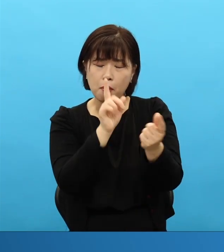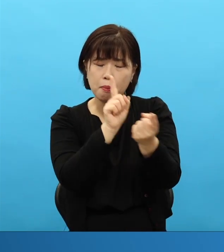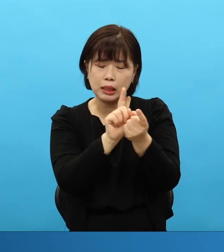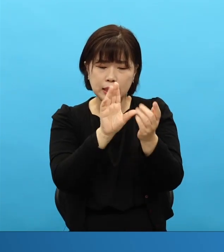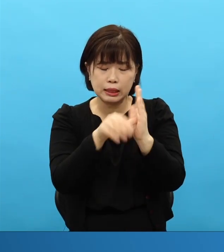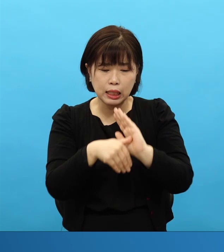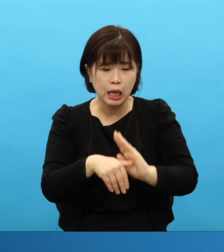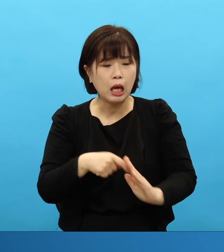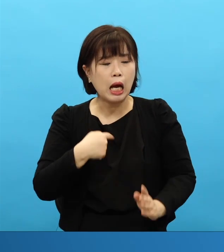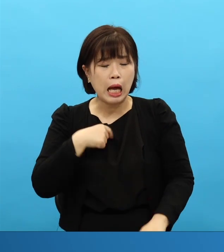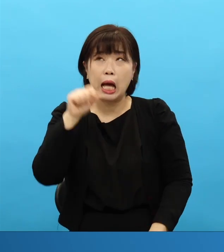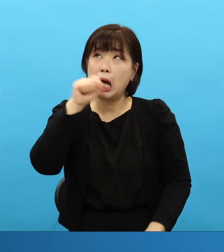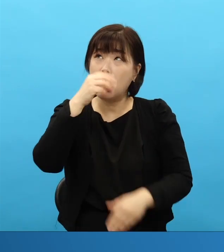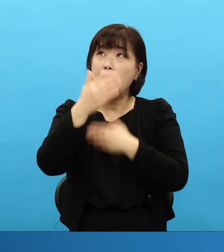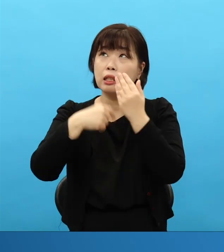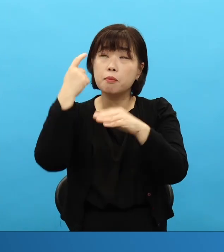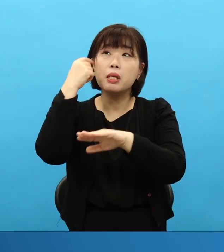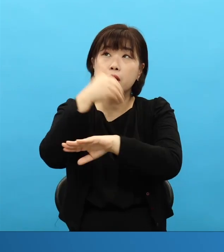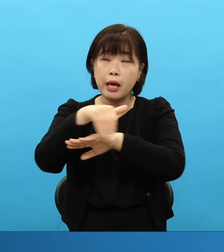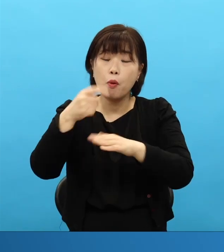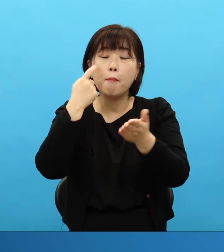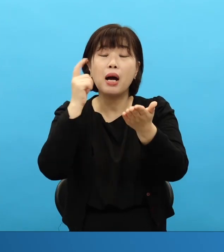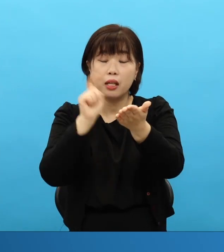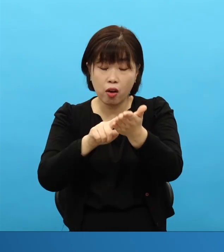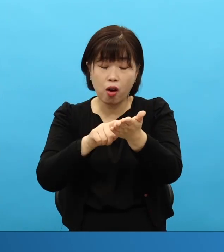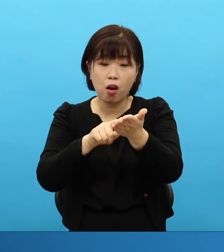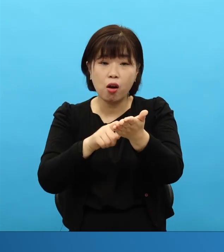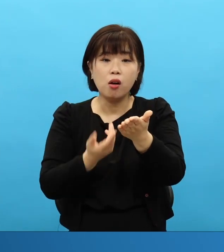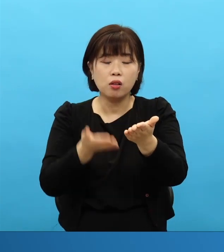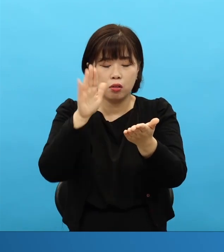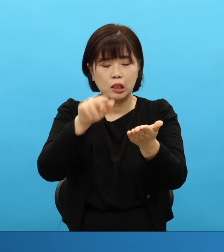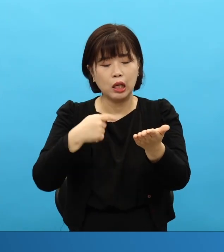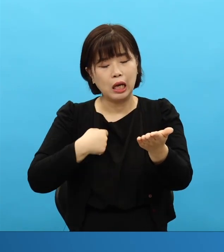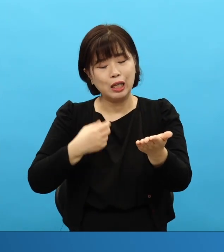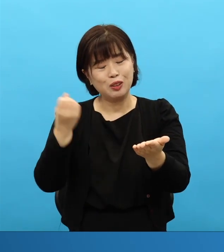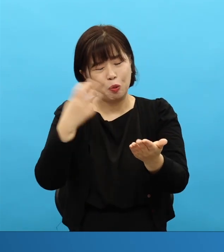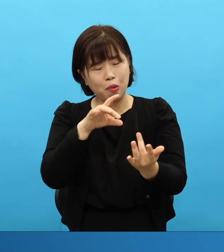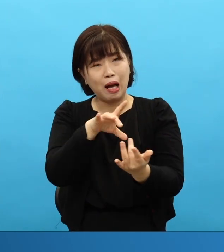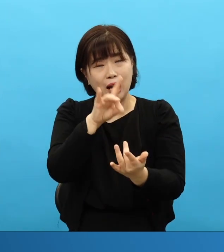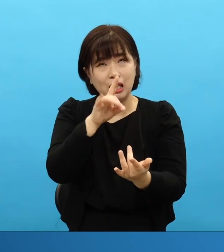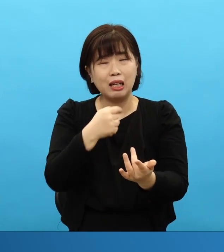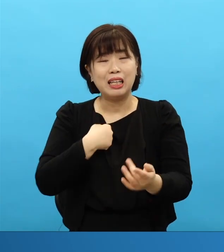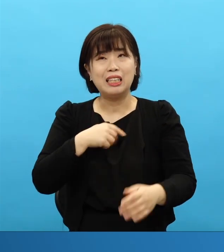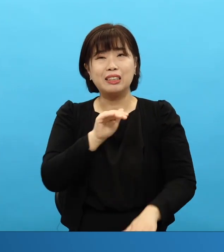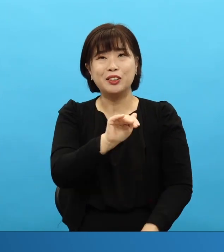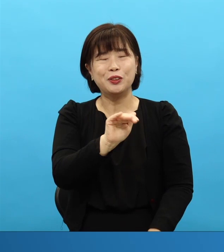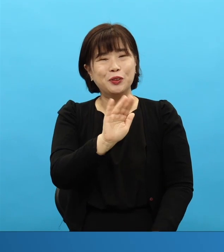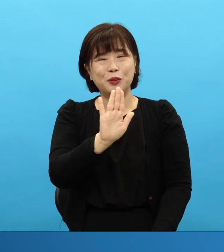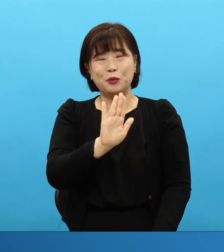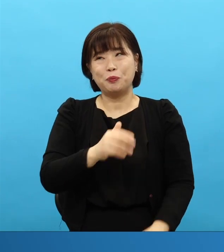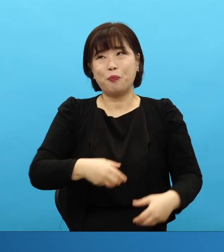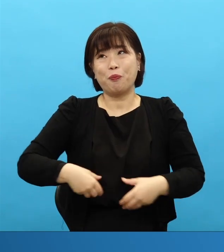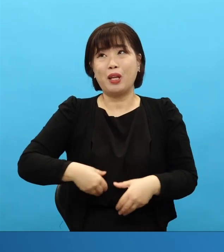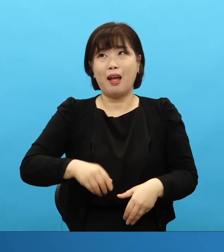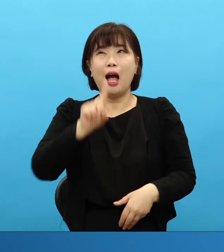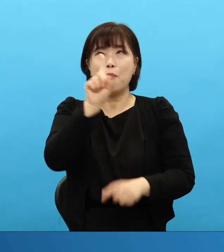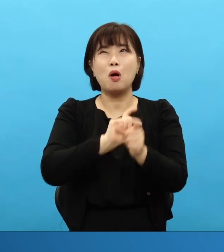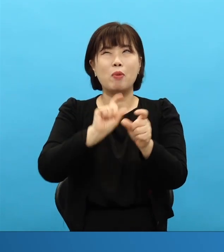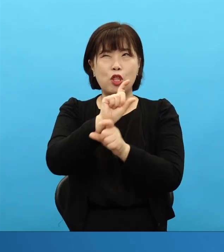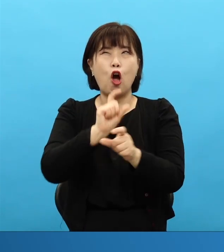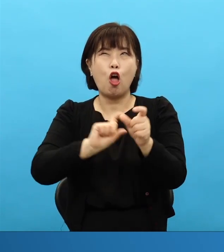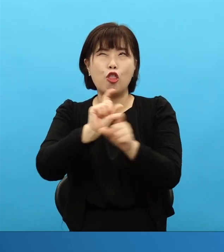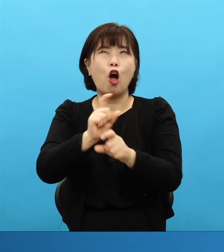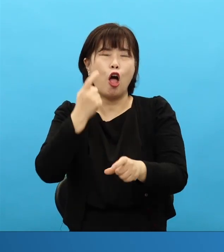그래도 겁이 나서 또 한 번 더 확실한 사인을 달라고 계속 그렇게 기다리게 됐는데 세상 사람들이